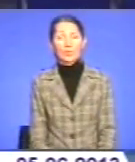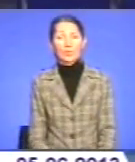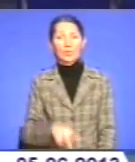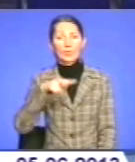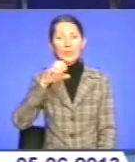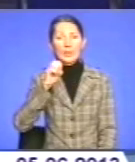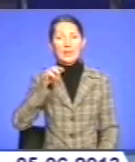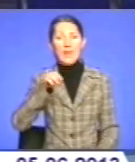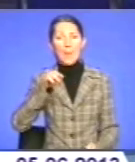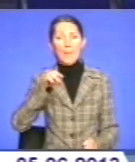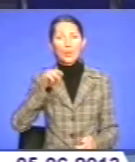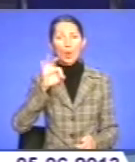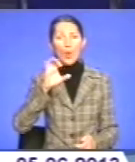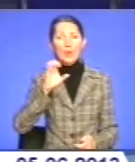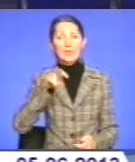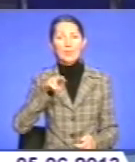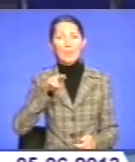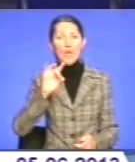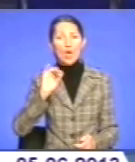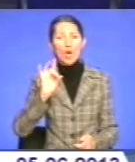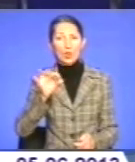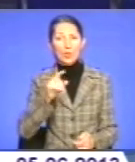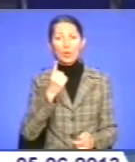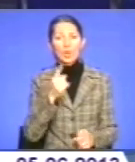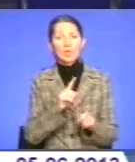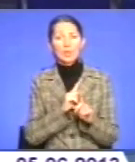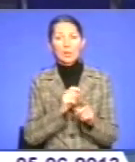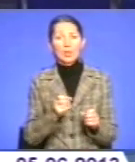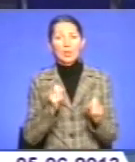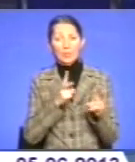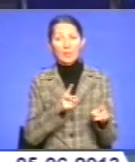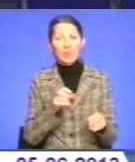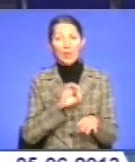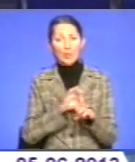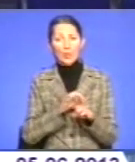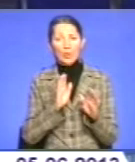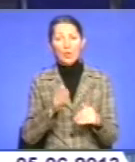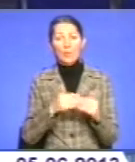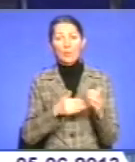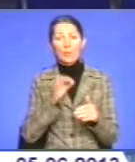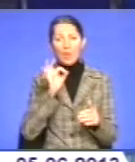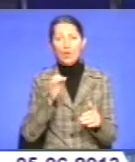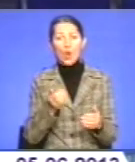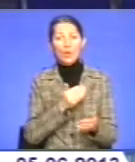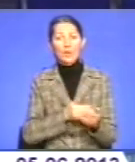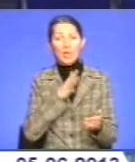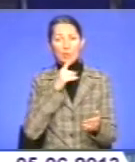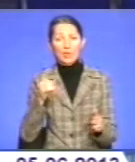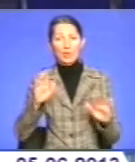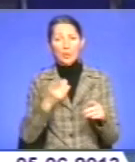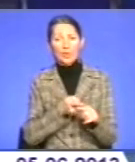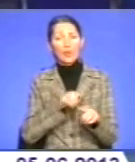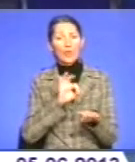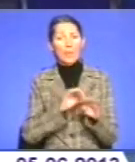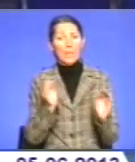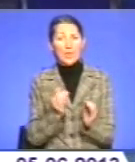Лептоспіроз – одне з небезпечних захворювань. Хоча фахівці стверджують, що останнім часом випадків цього недугу поменшало. Минулоріч в